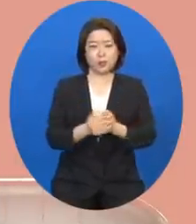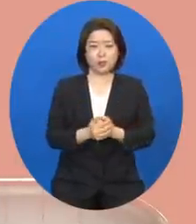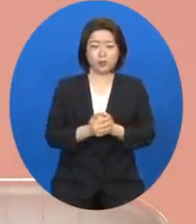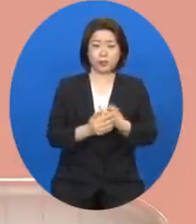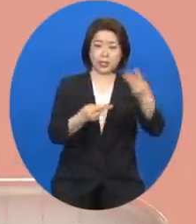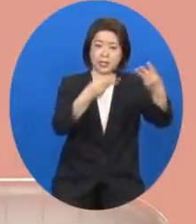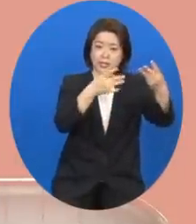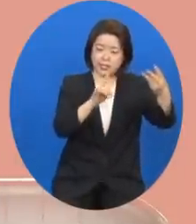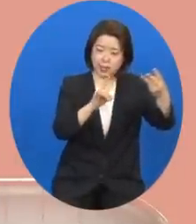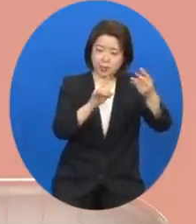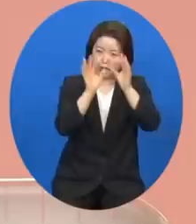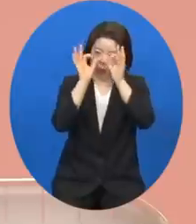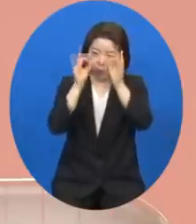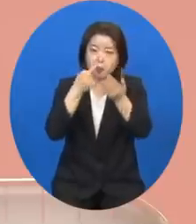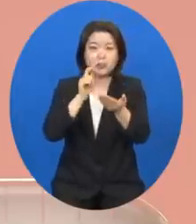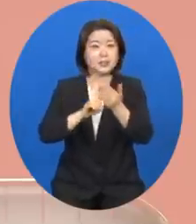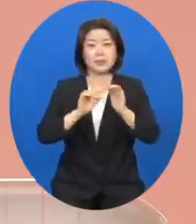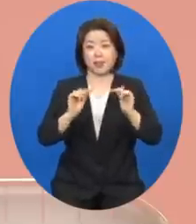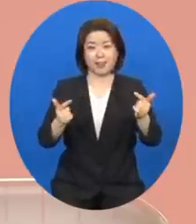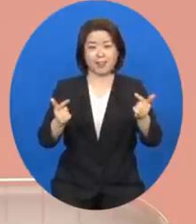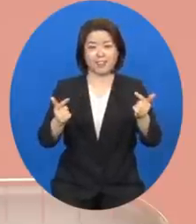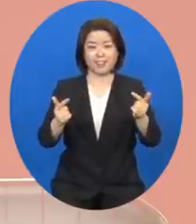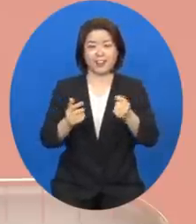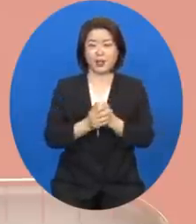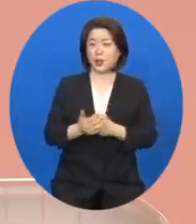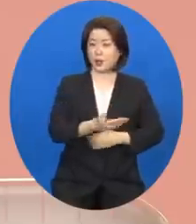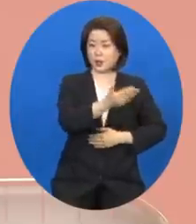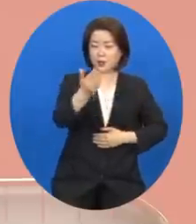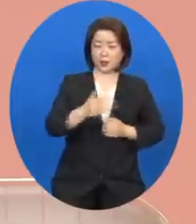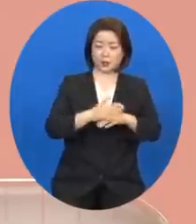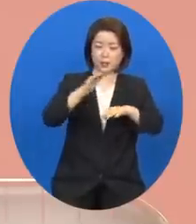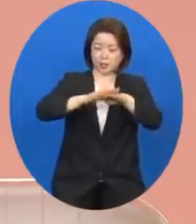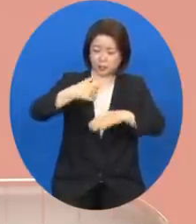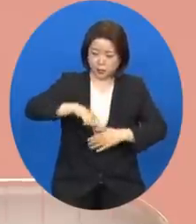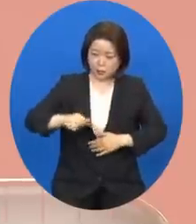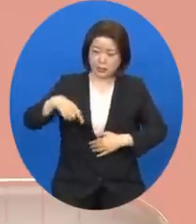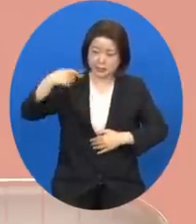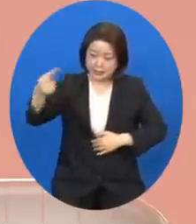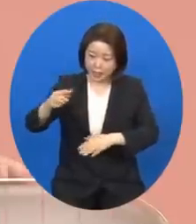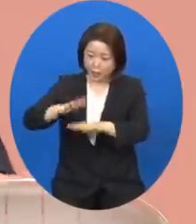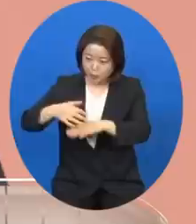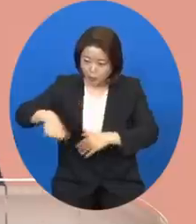3대도 보기가 쉽지 않습니다. 여러분의 손주 그 다음.